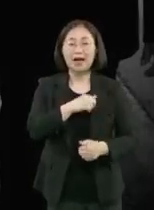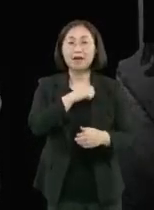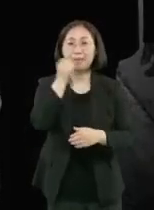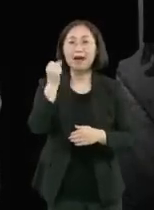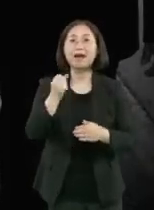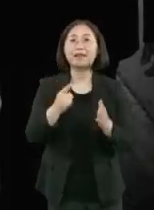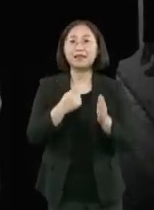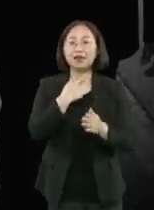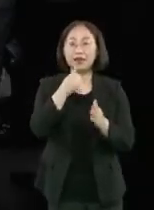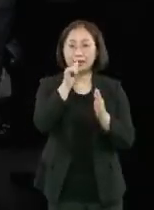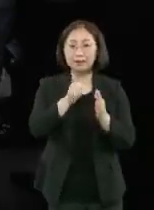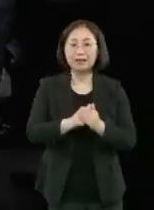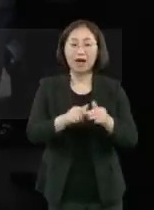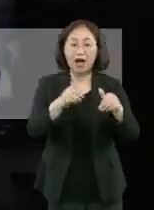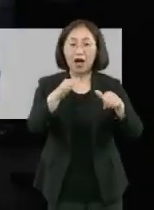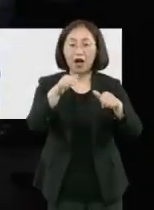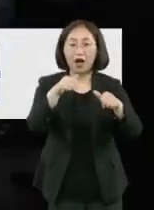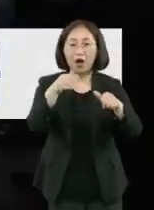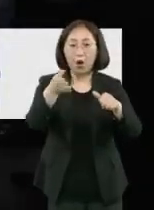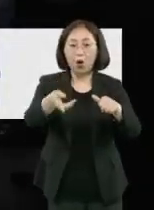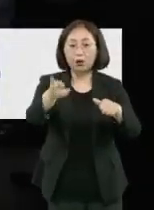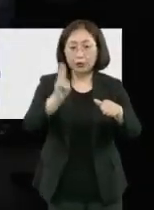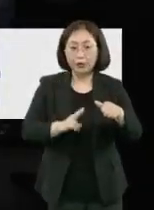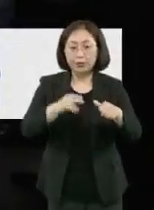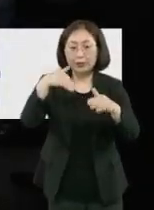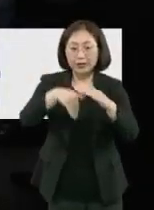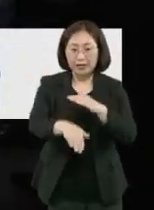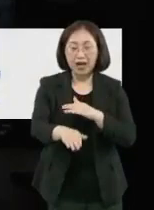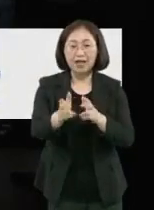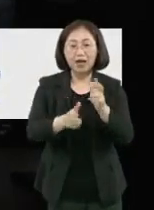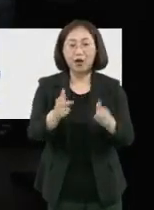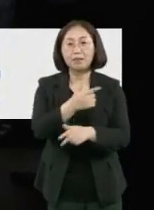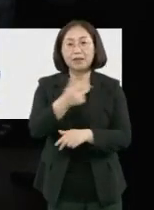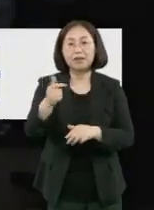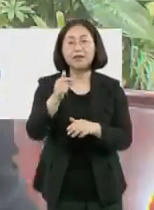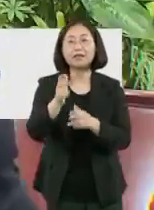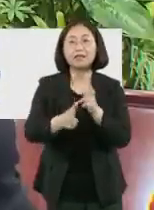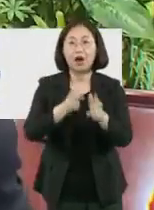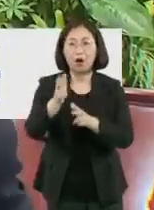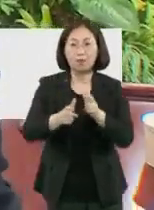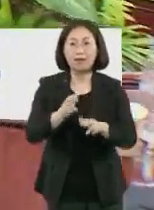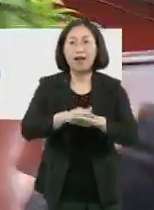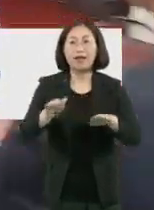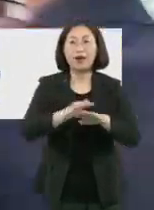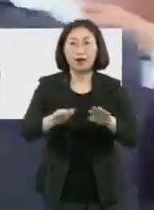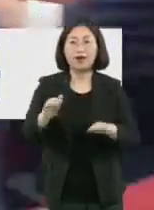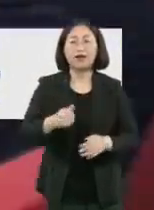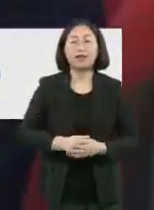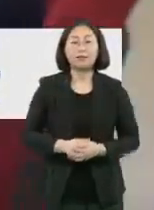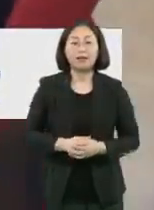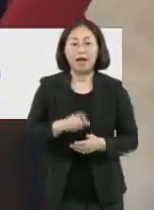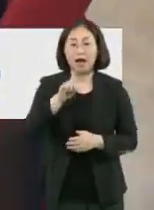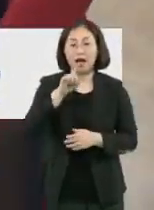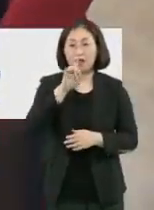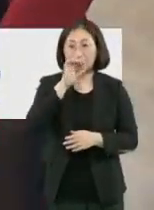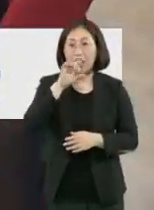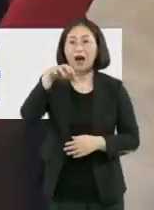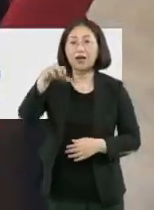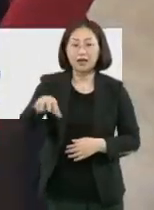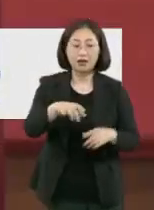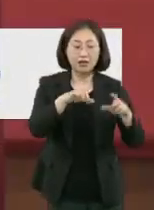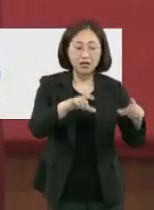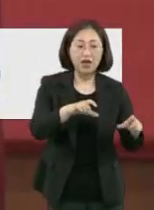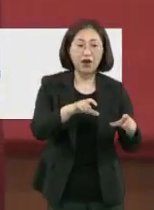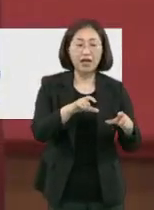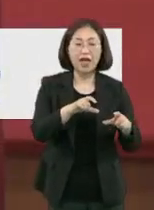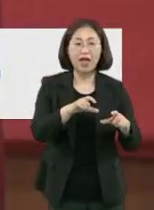소유자로 홍도육교 지하화 사업 등 굵직한 지역 현안을 해결해왔습니다. 특히 중앙 정치 무대에서 지역의 목소리를